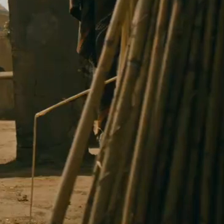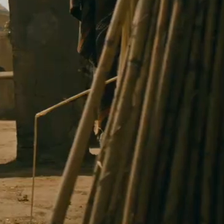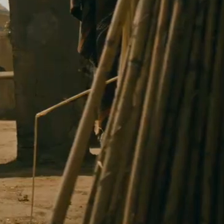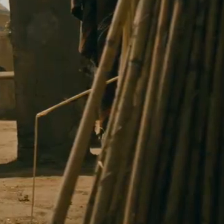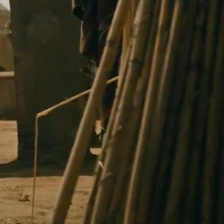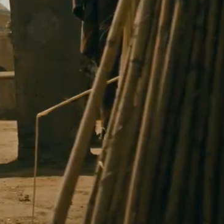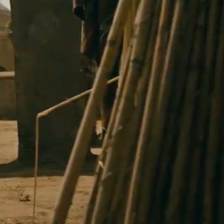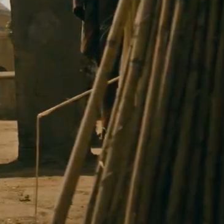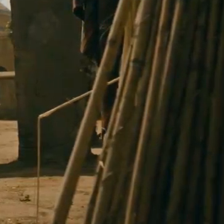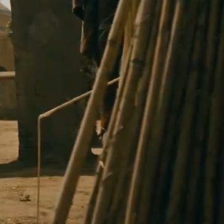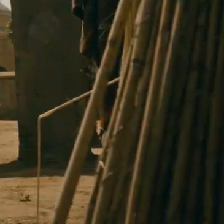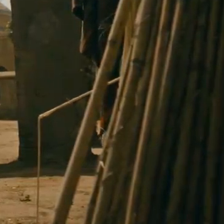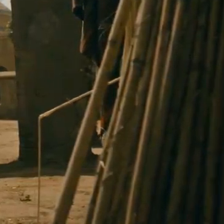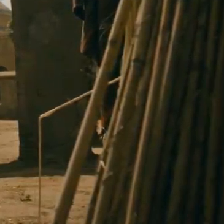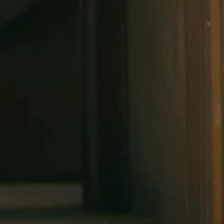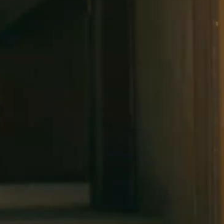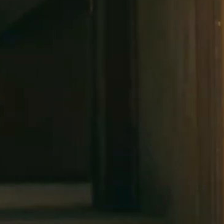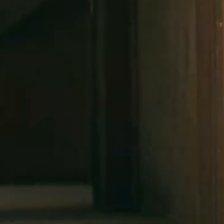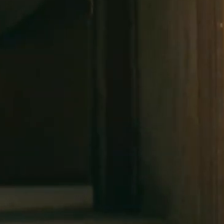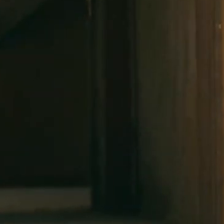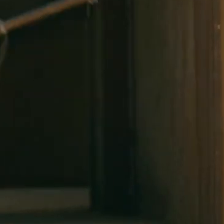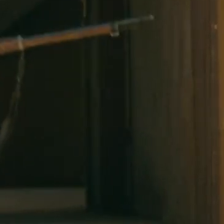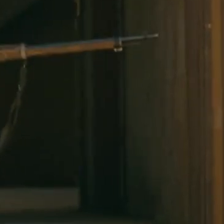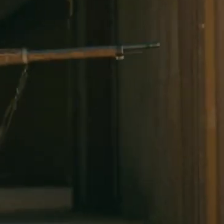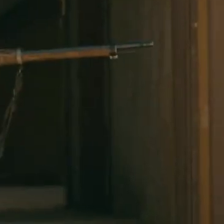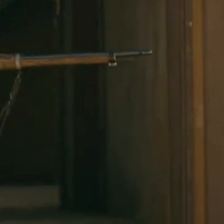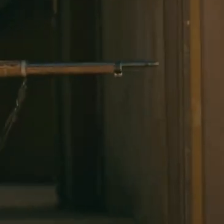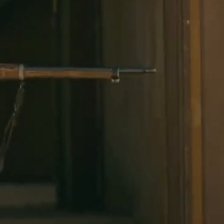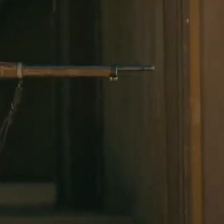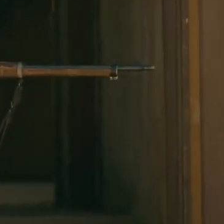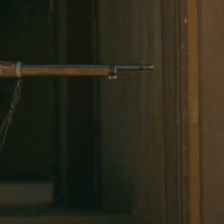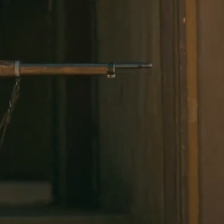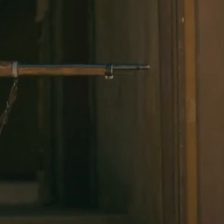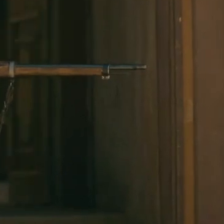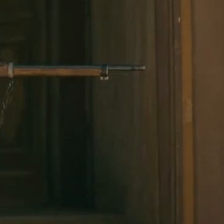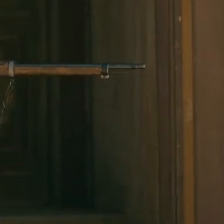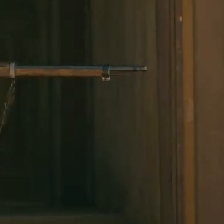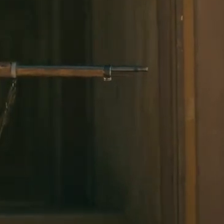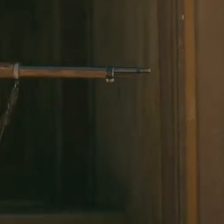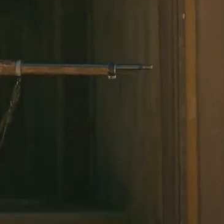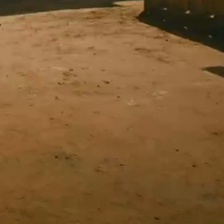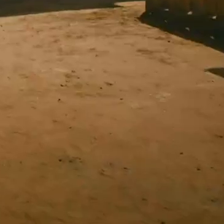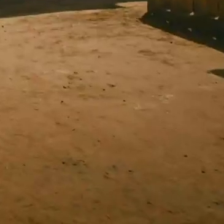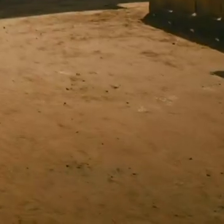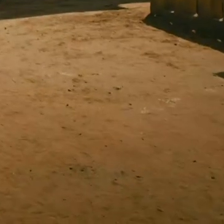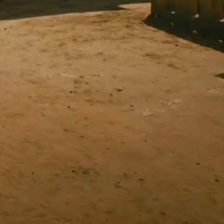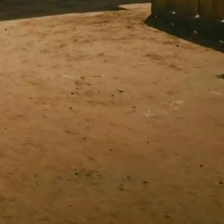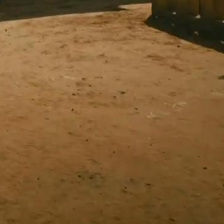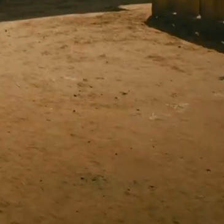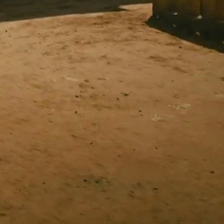Ömer'in adamlarıyla birlikte kapıdan çıkmış. Kaymakamlığın kapısındaki nöbetçi asker tüfeğini bir mermi koydu.